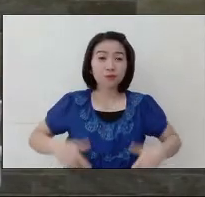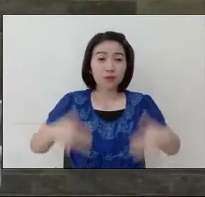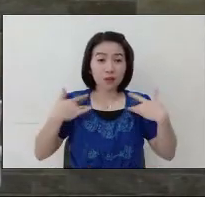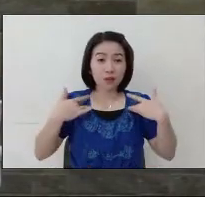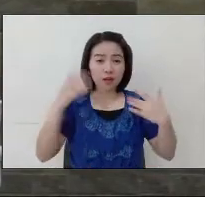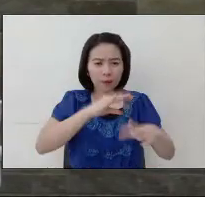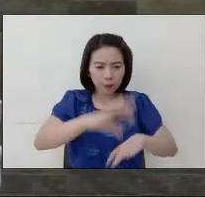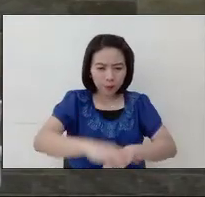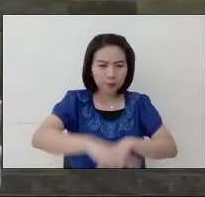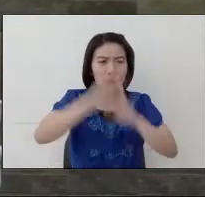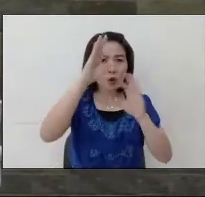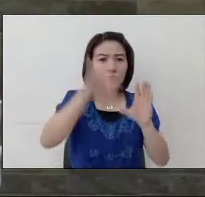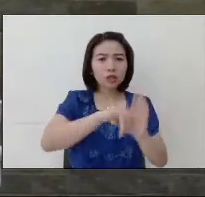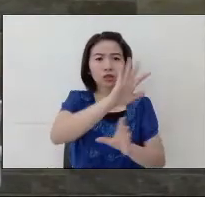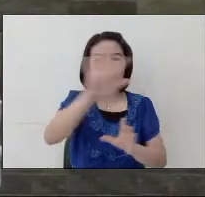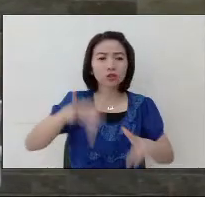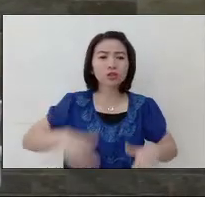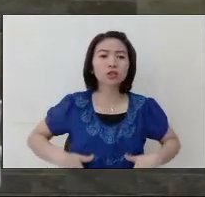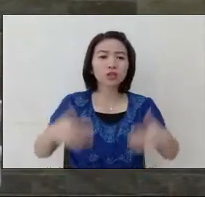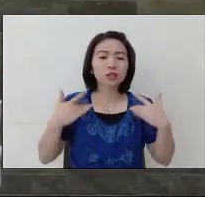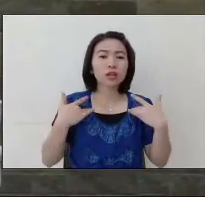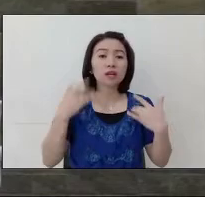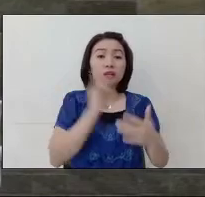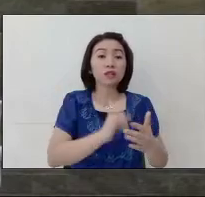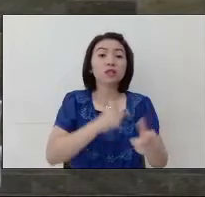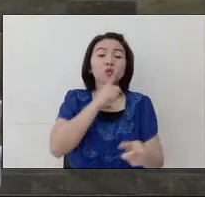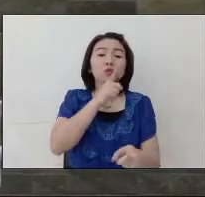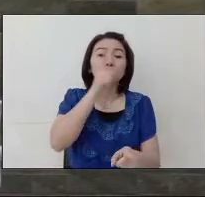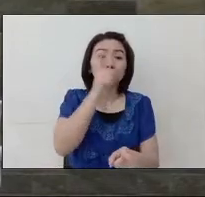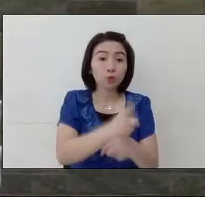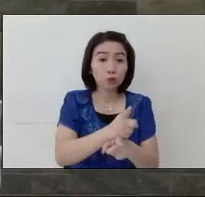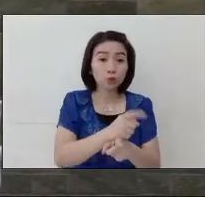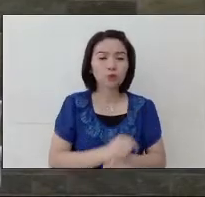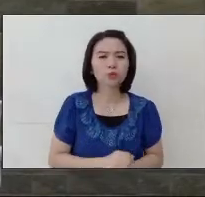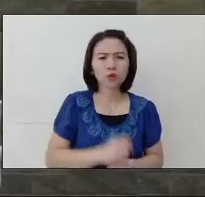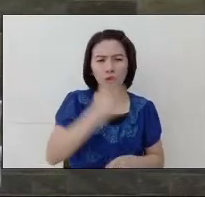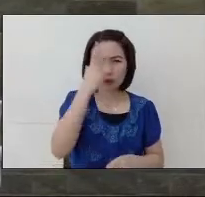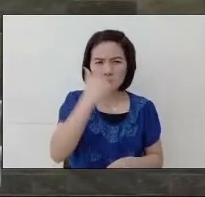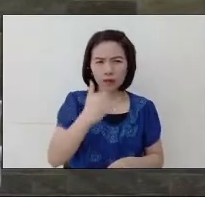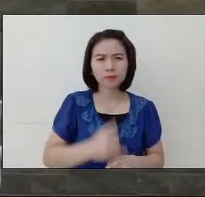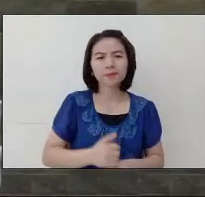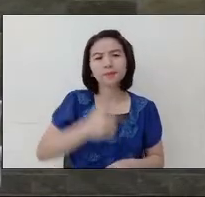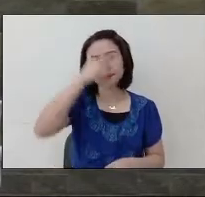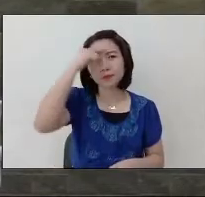Now, bakit? Sapagkat ito'y, tandaan nyo mga kapatid, ito'y bahagi